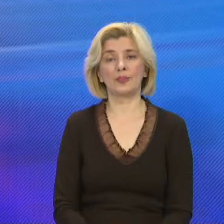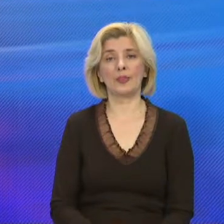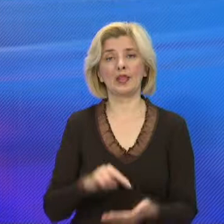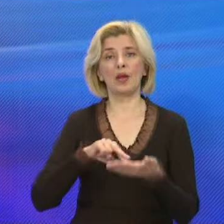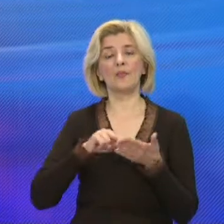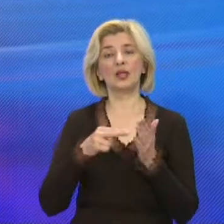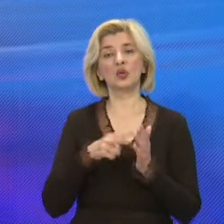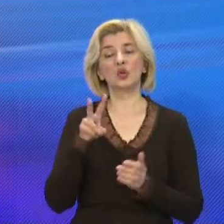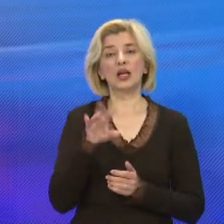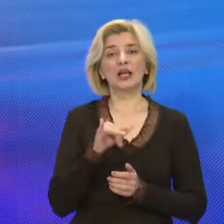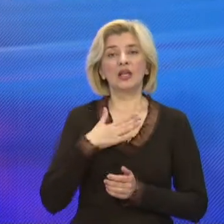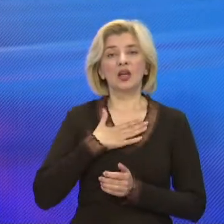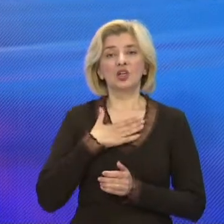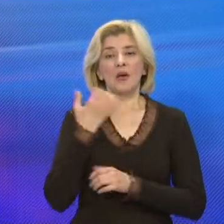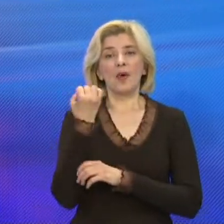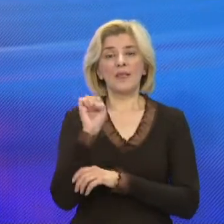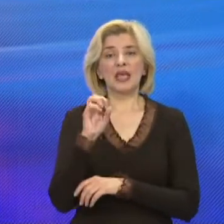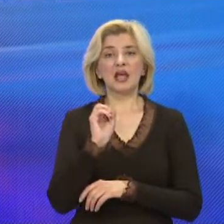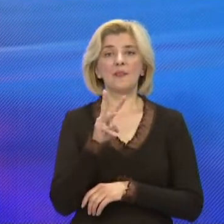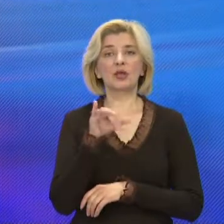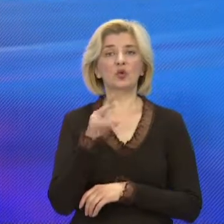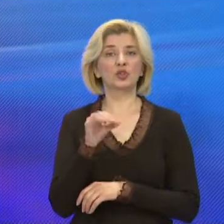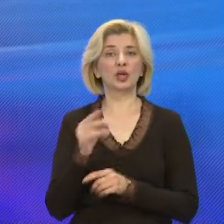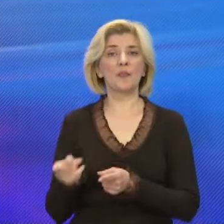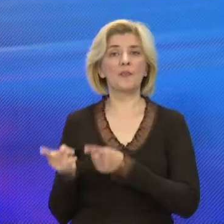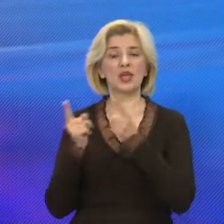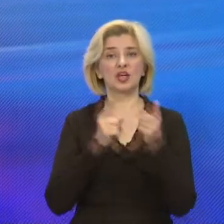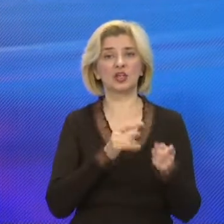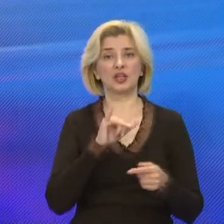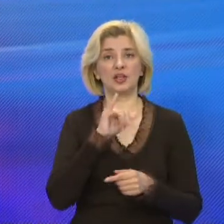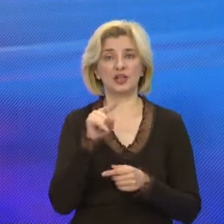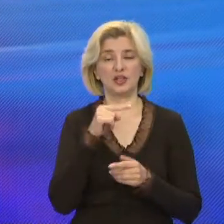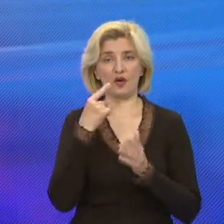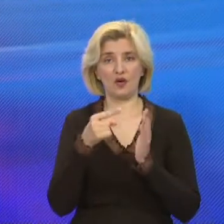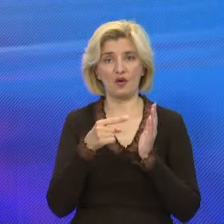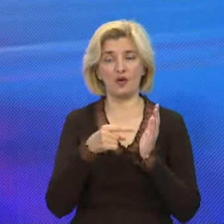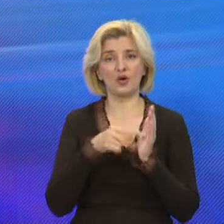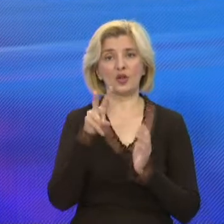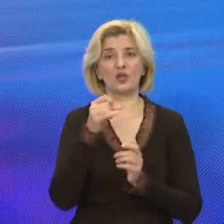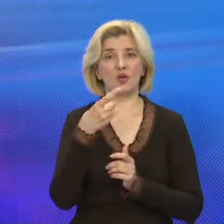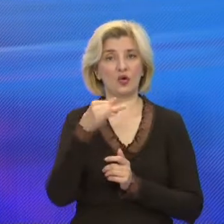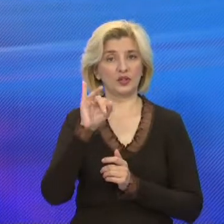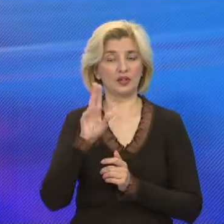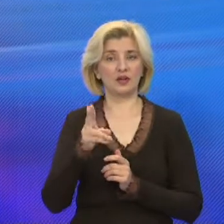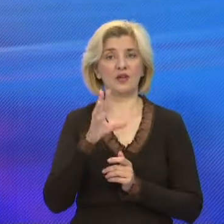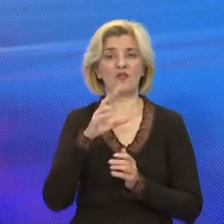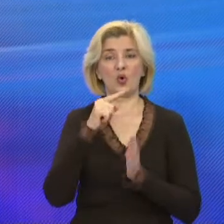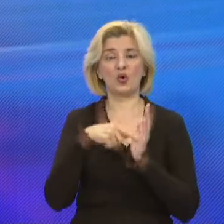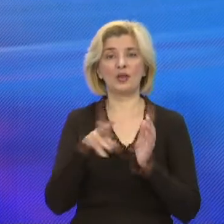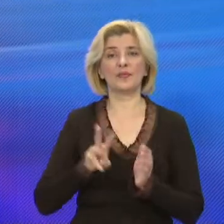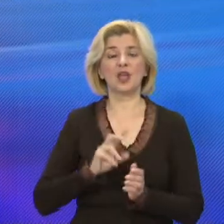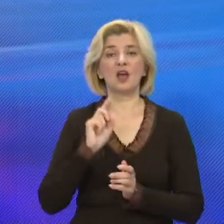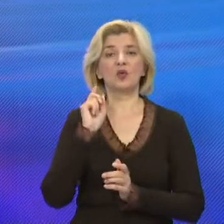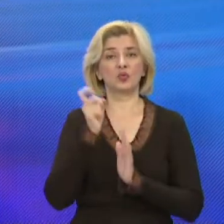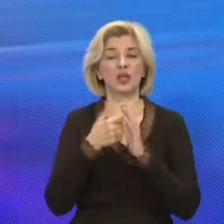Планирует ли наша победительница Елена Микульчик переезжать из города Спутник в город Минск? Прямо сейчас и узнаем, ведь она выиграла квартиру в